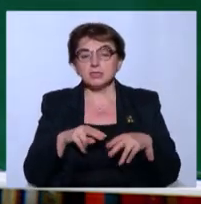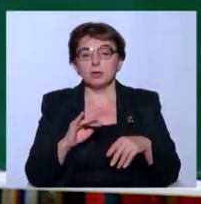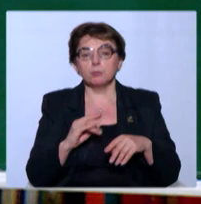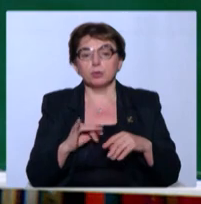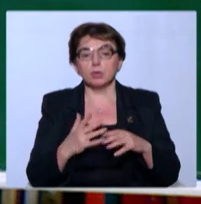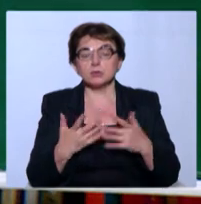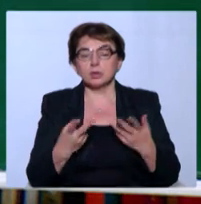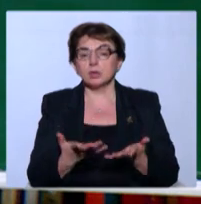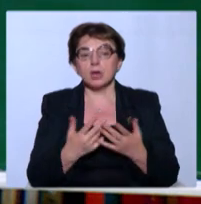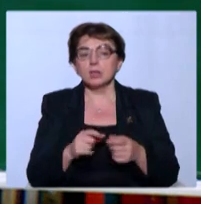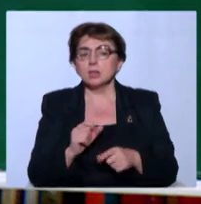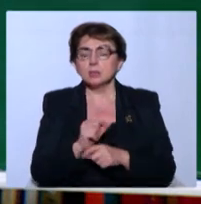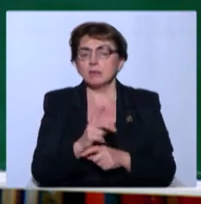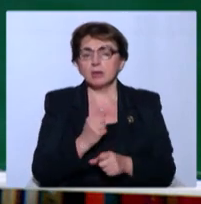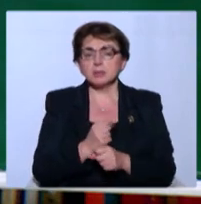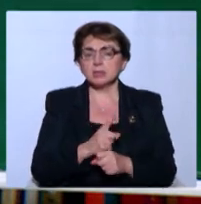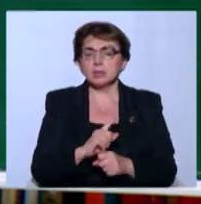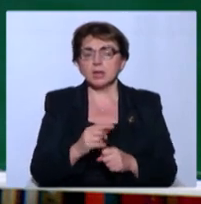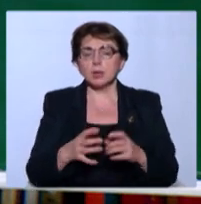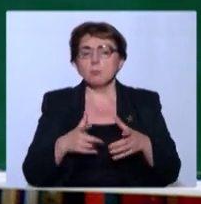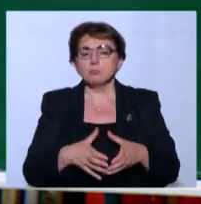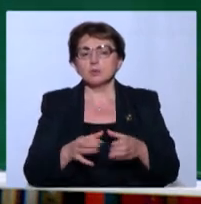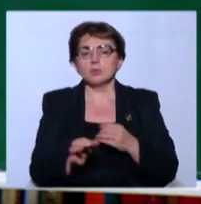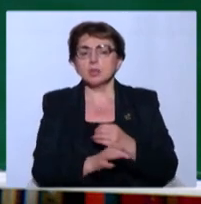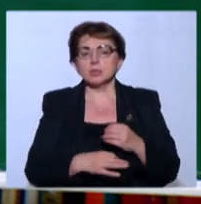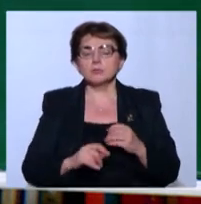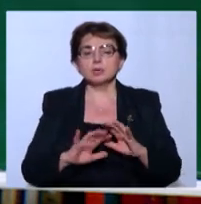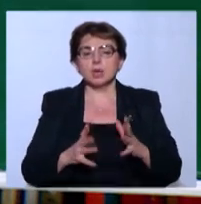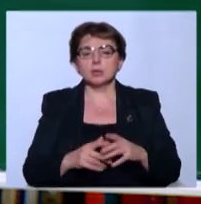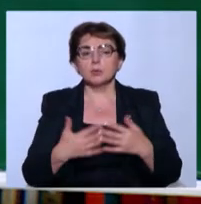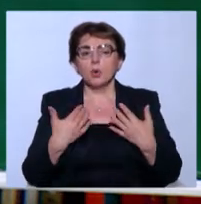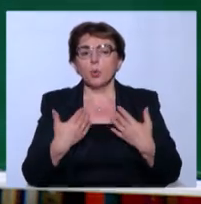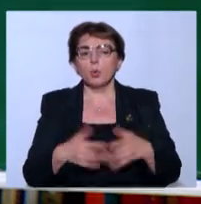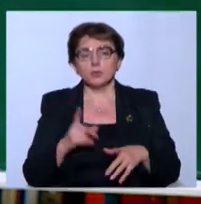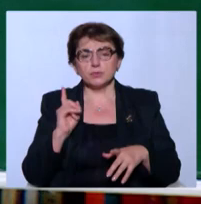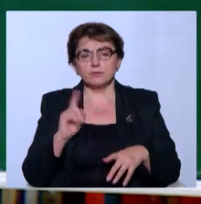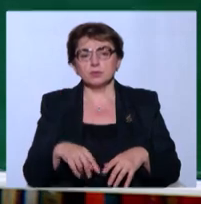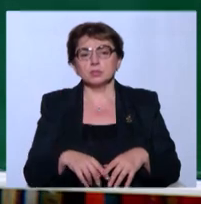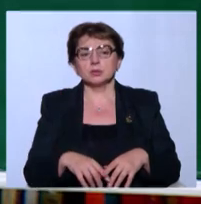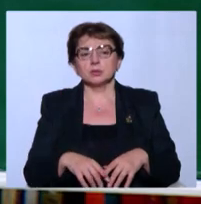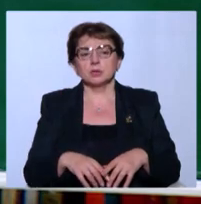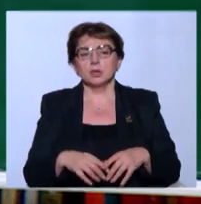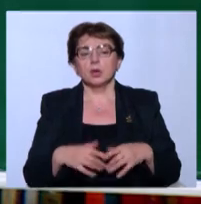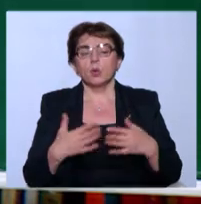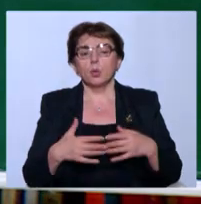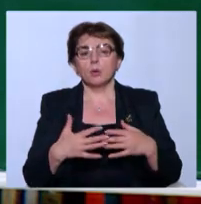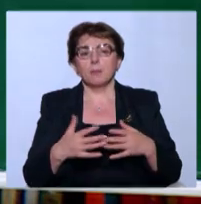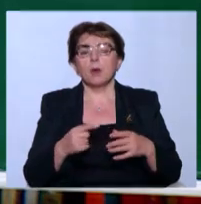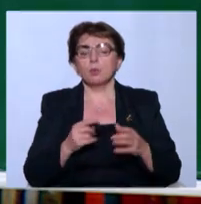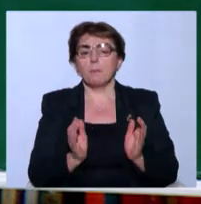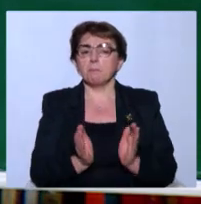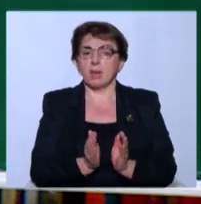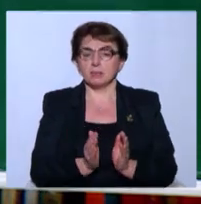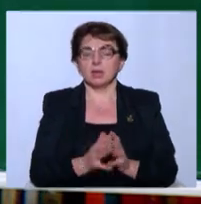და განვიხილოთ რა პროცესები მიმდინარეობს სხვილ ნაწლავში. სხვილი ნაწლავი ადამიანის ნაწლავებიდან შედარებით უფრო